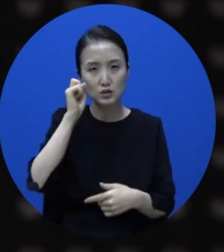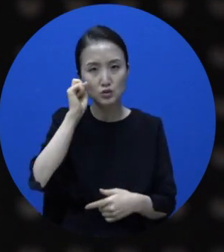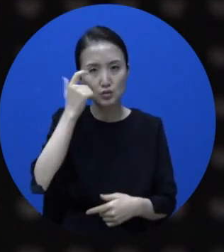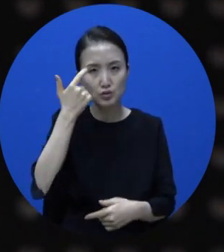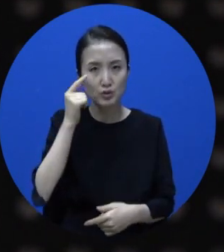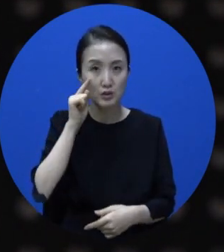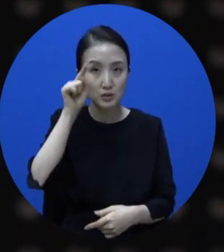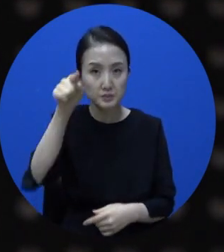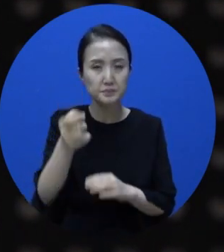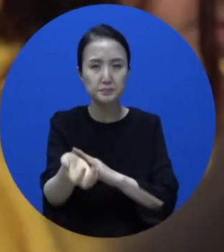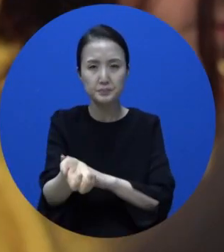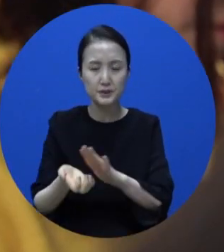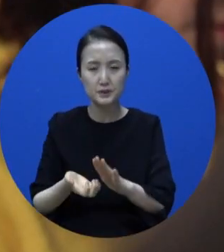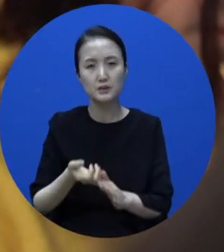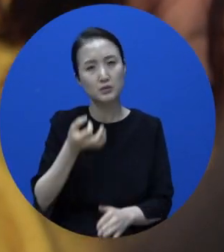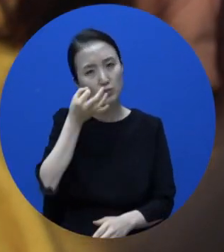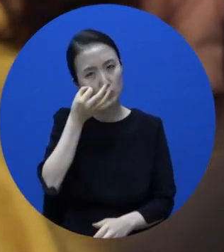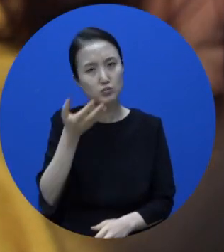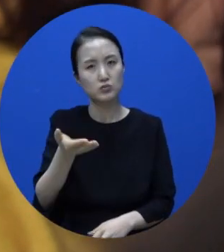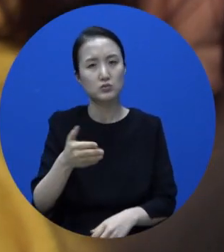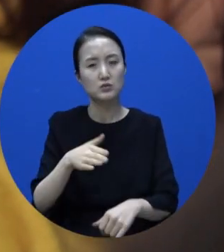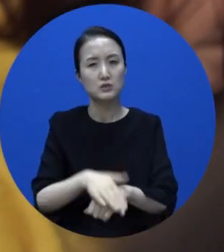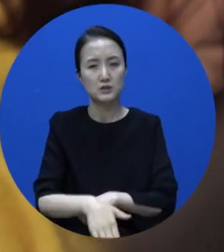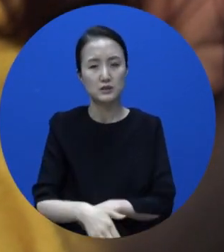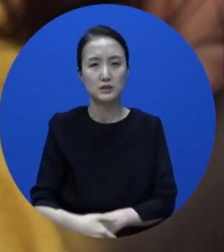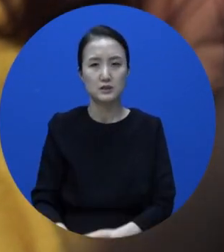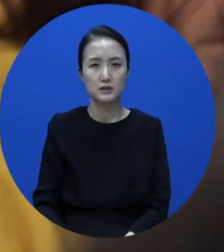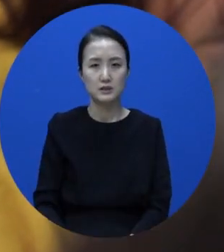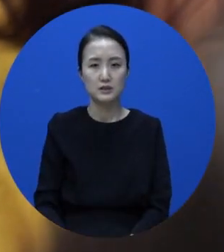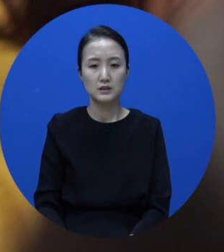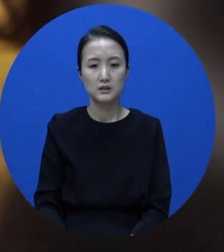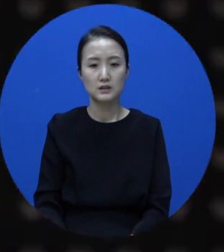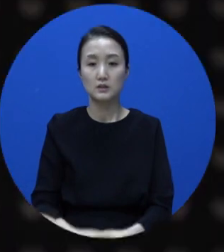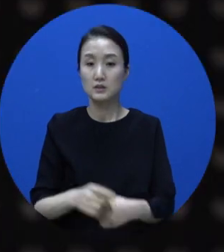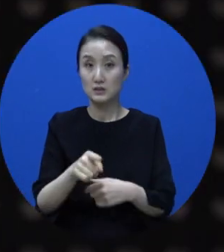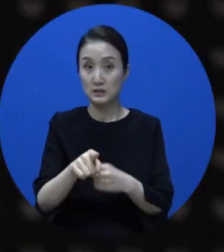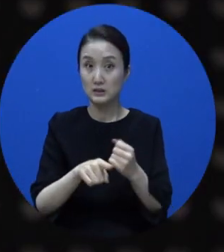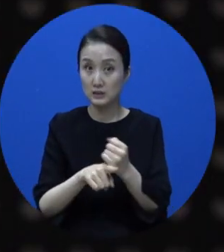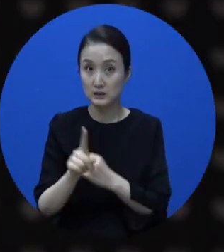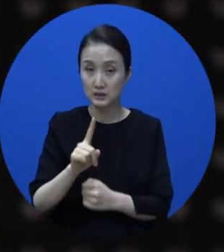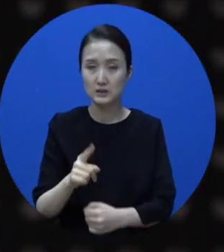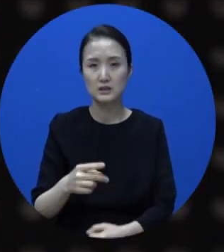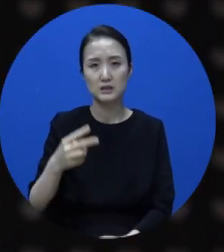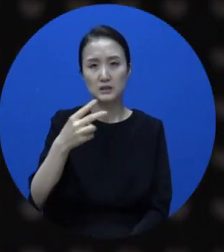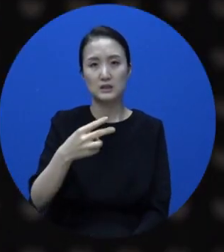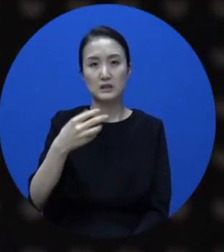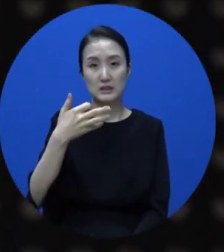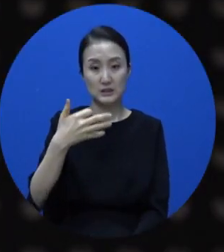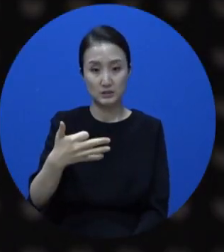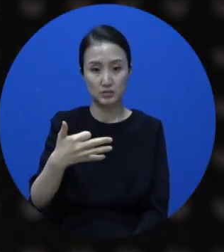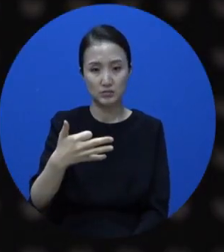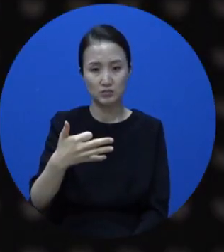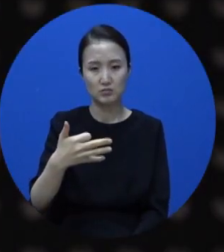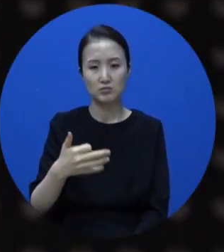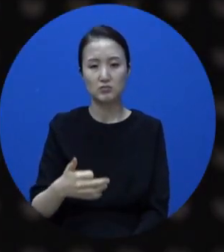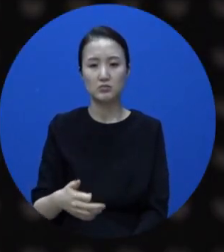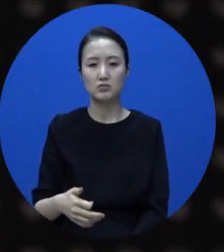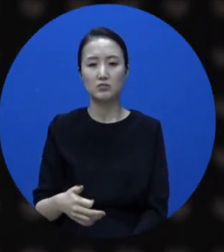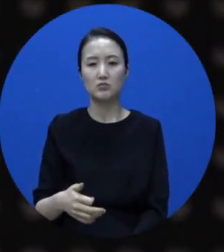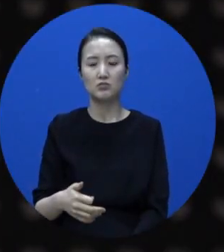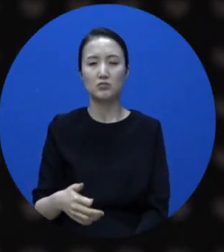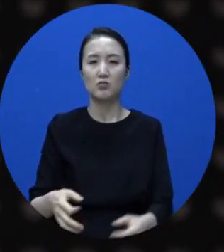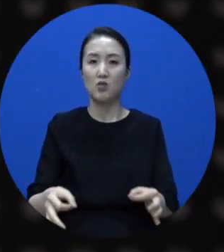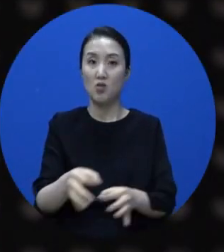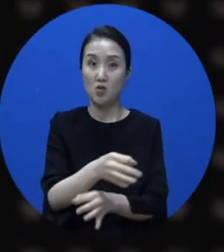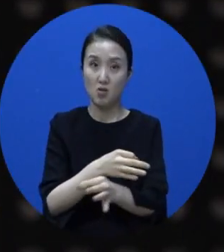보여주는 지표라고 생각하거든 그러면 2019 년 1 의 경기가 단기적으로